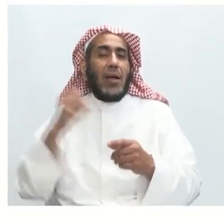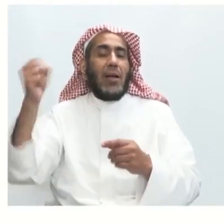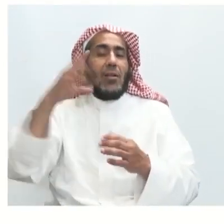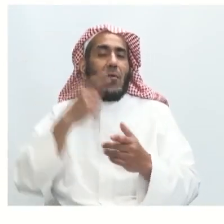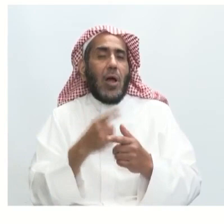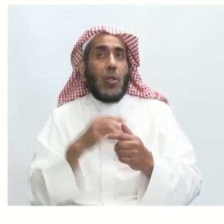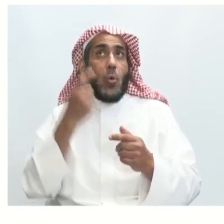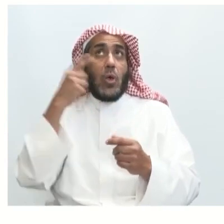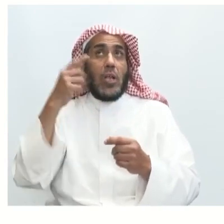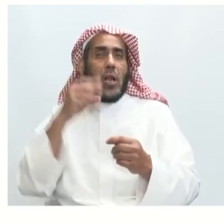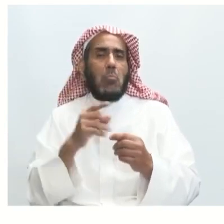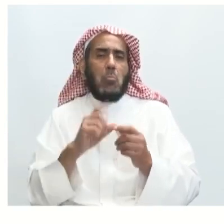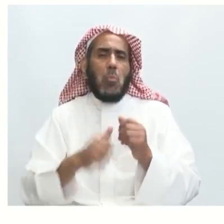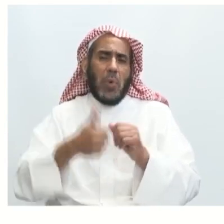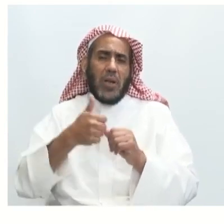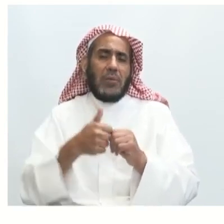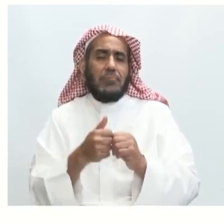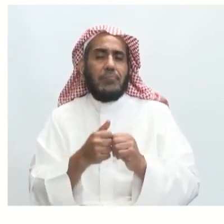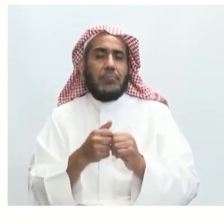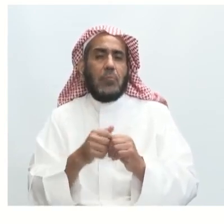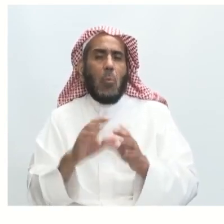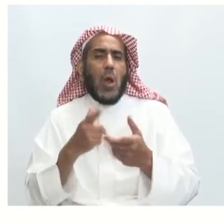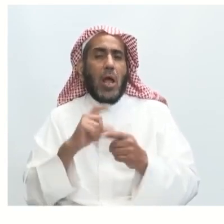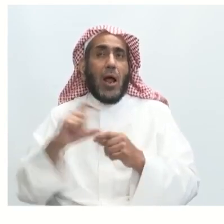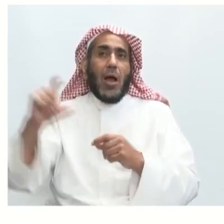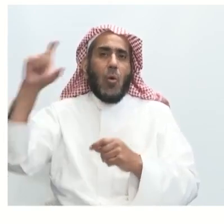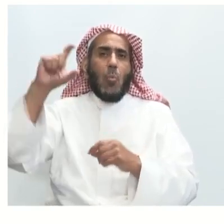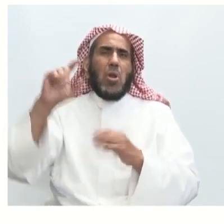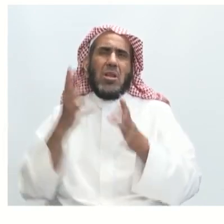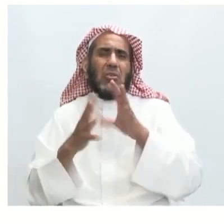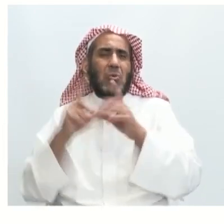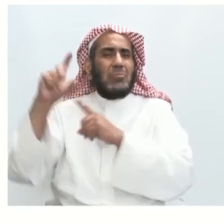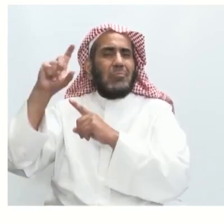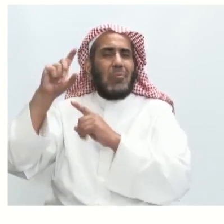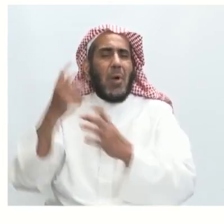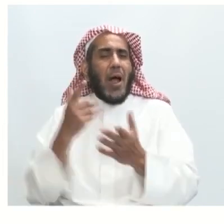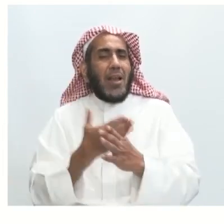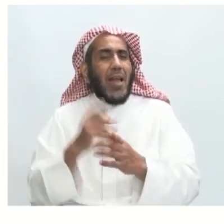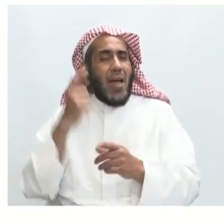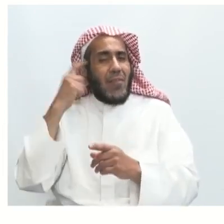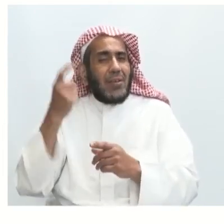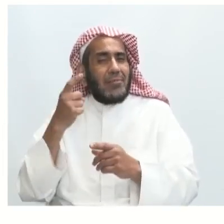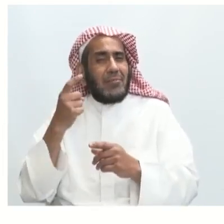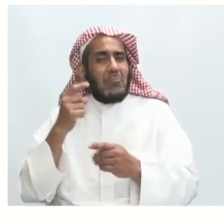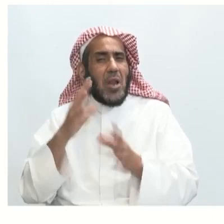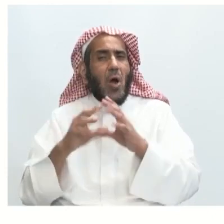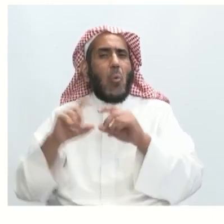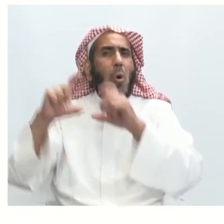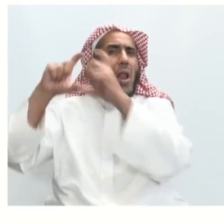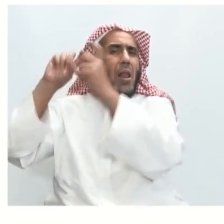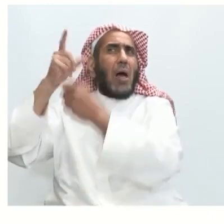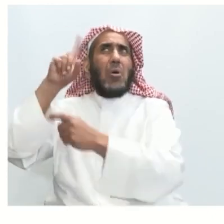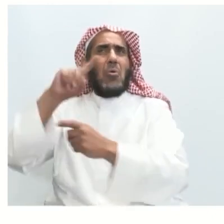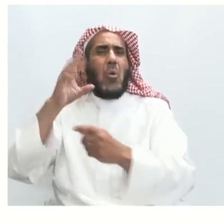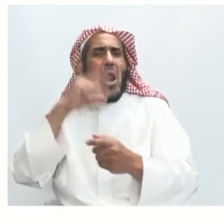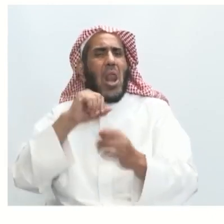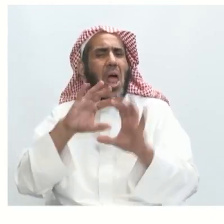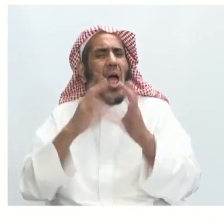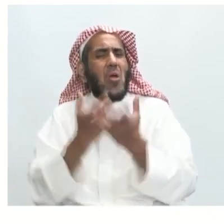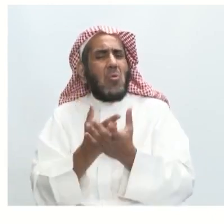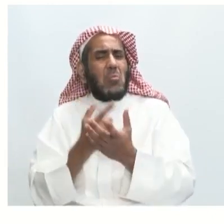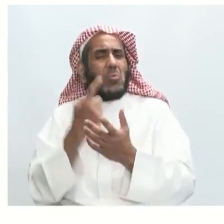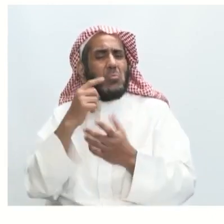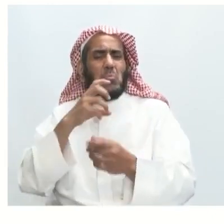من يرى ان رؤيه ومن يرى او من يشك في ذلك ومن يعرف ان من احوال القمر ومنازلها انه لا يمكن